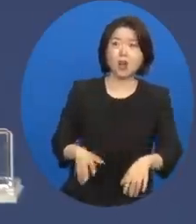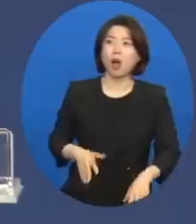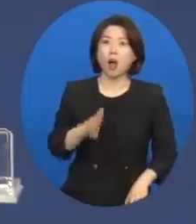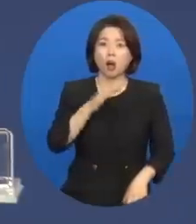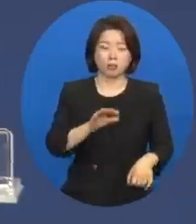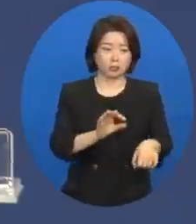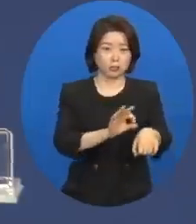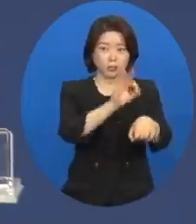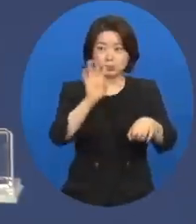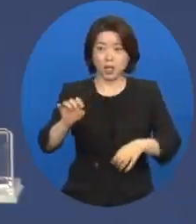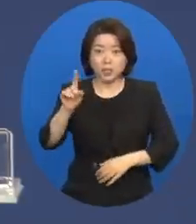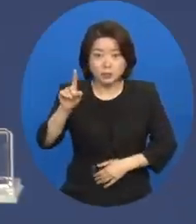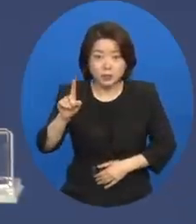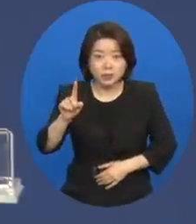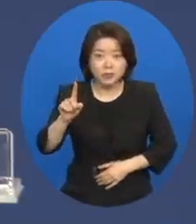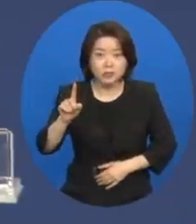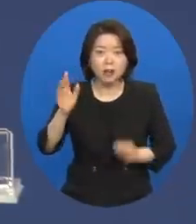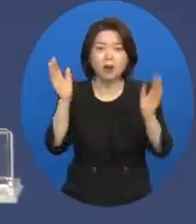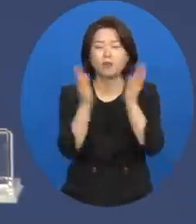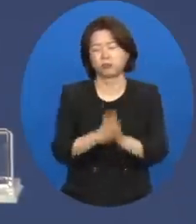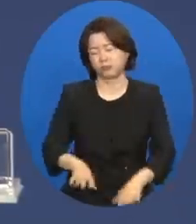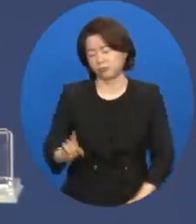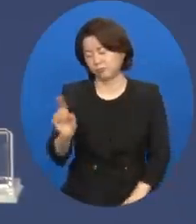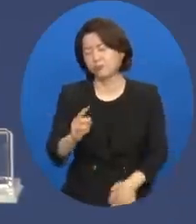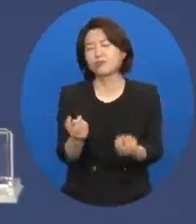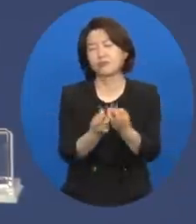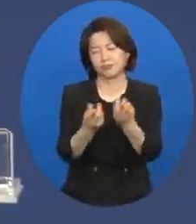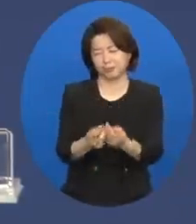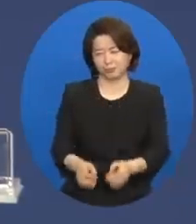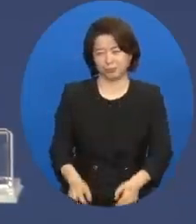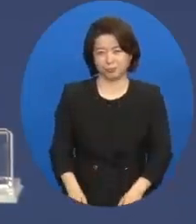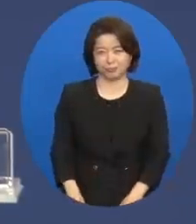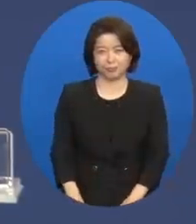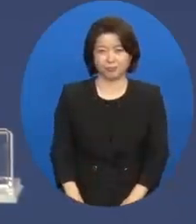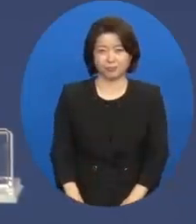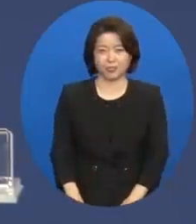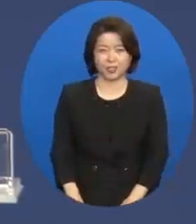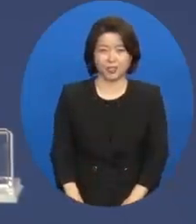10시 41분이네요. 어떡하면 좋아, 주여.